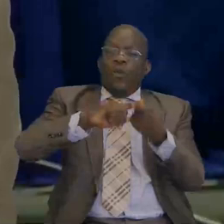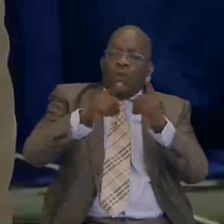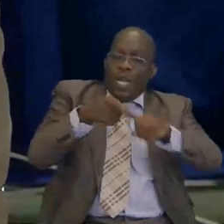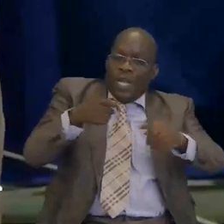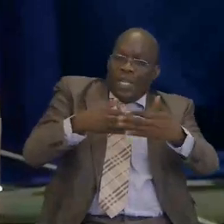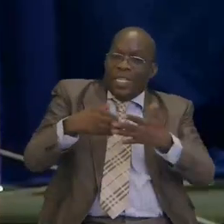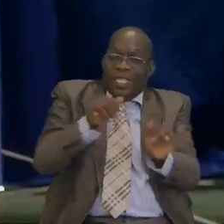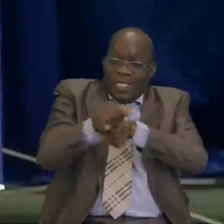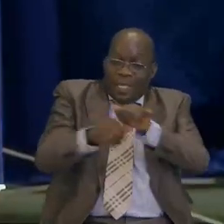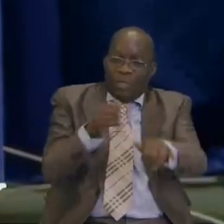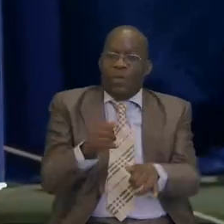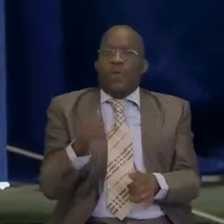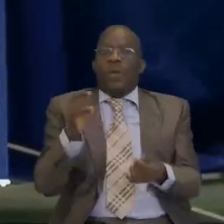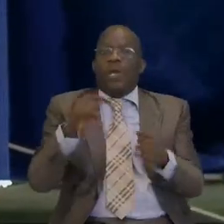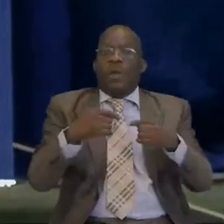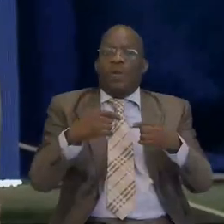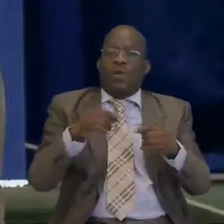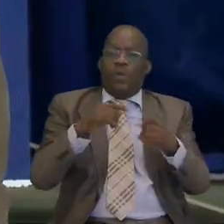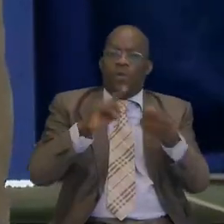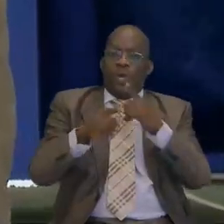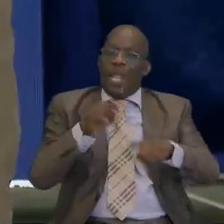les ennemis amicaux sont là.